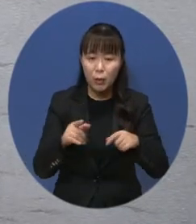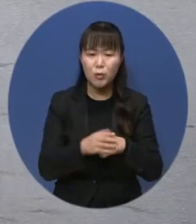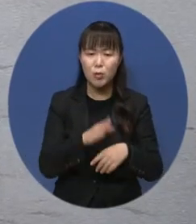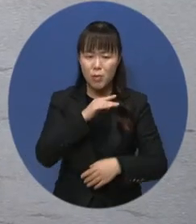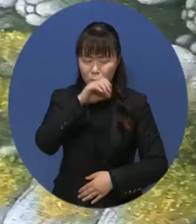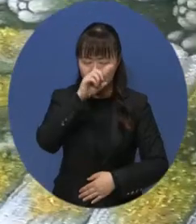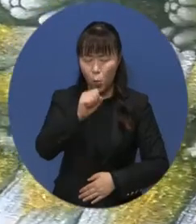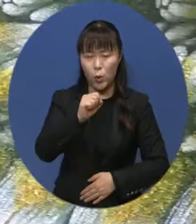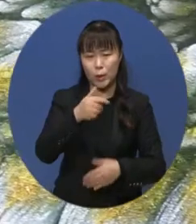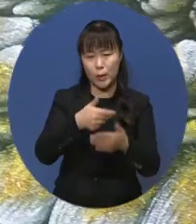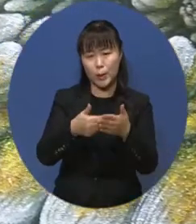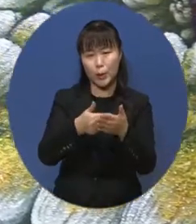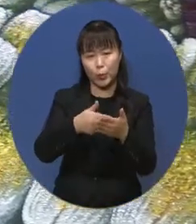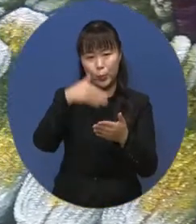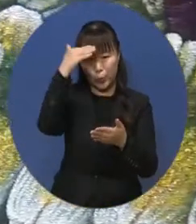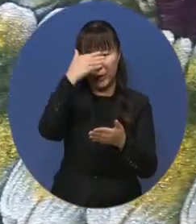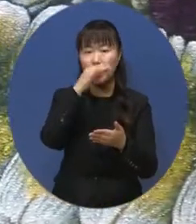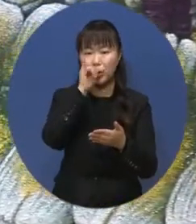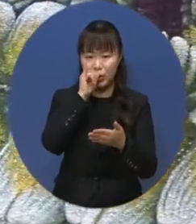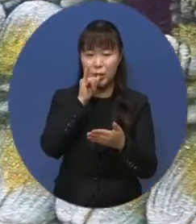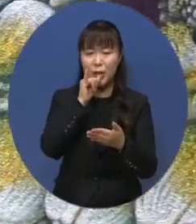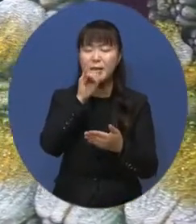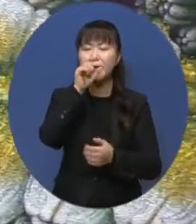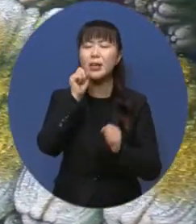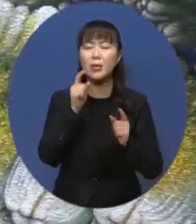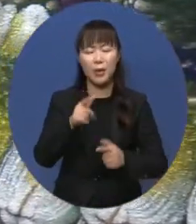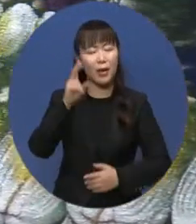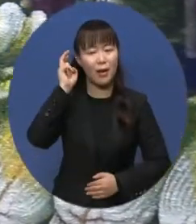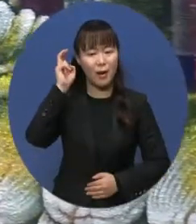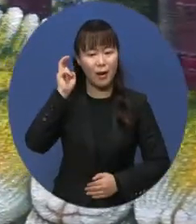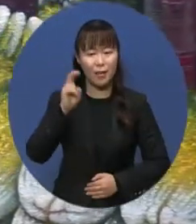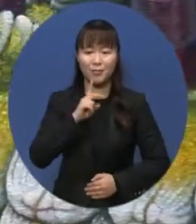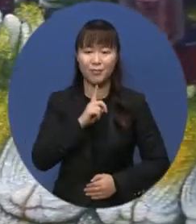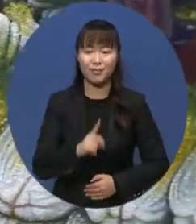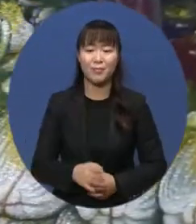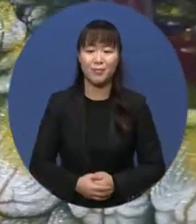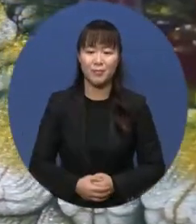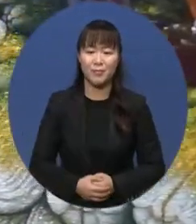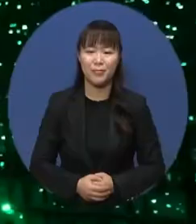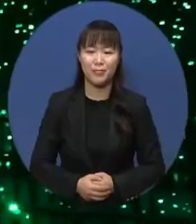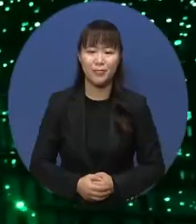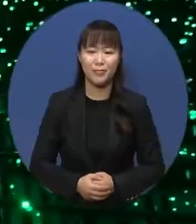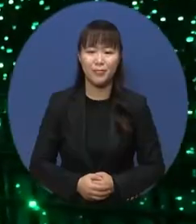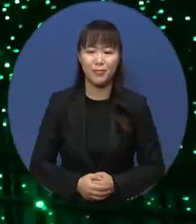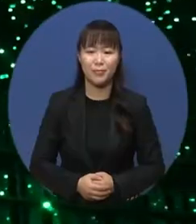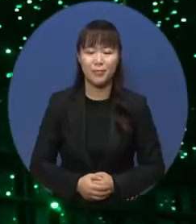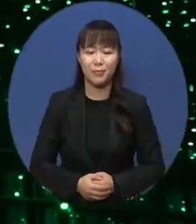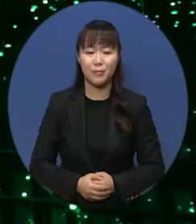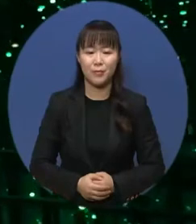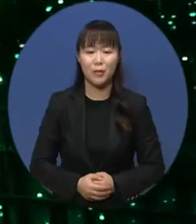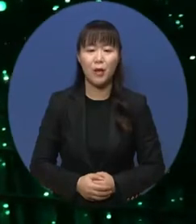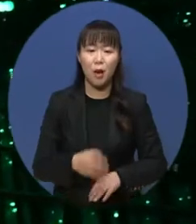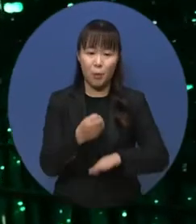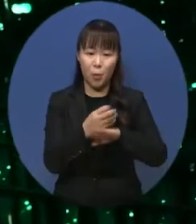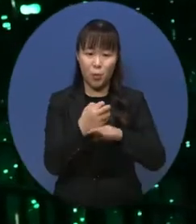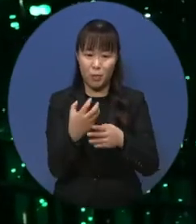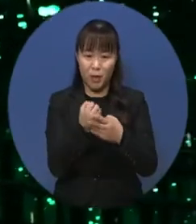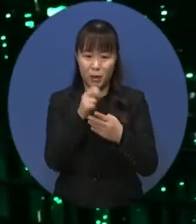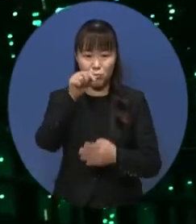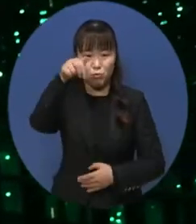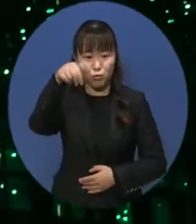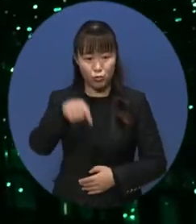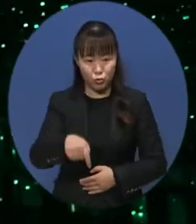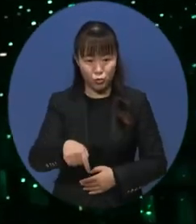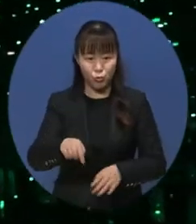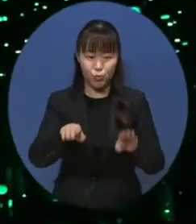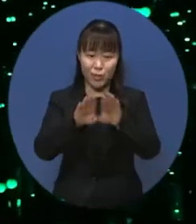높은 작품을 감상할 수 있는 절호의 기회가 될 것이라고 말했습니다. 무주군의 보물을 품은 무주 문